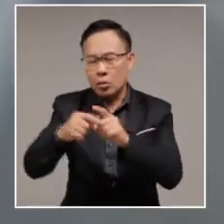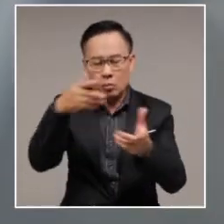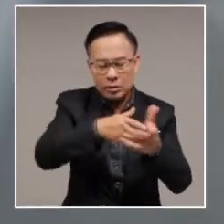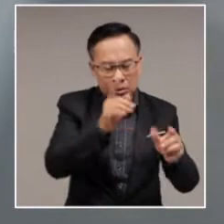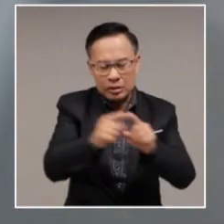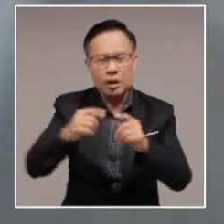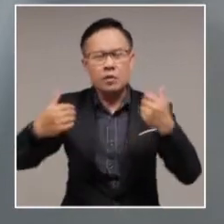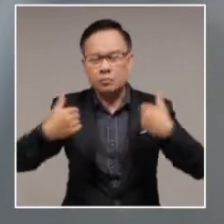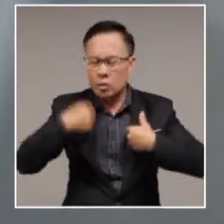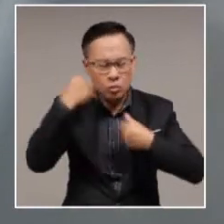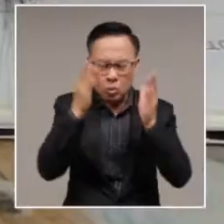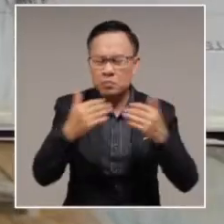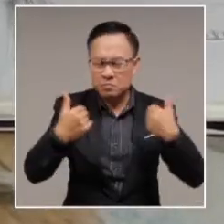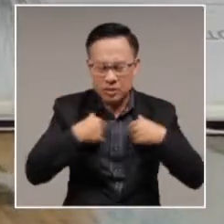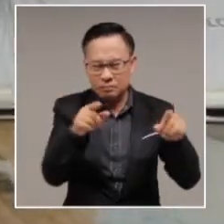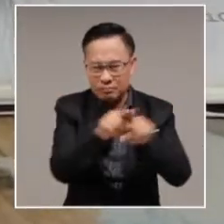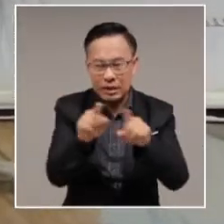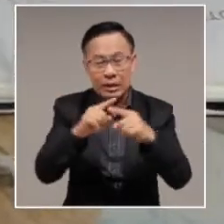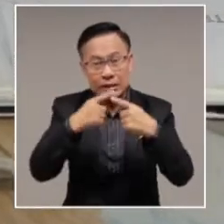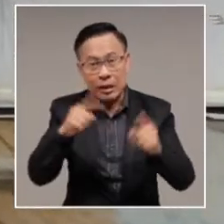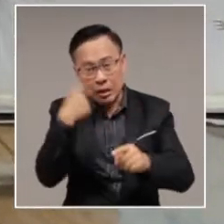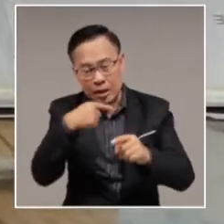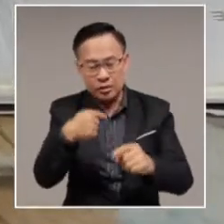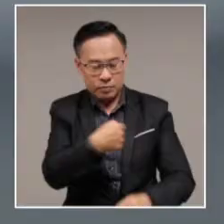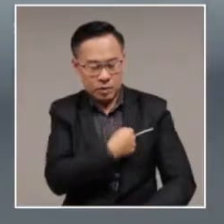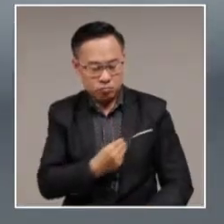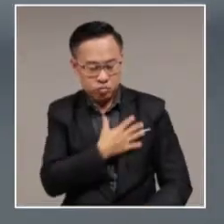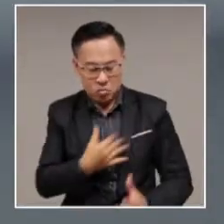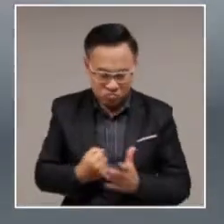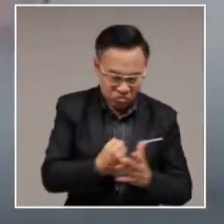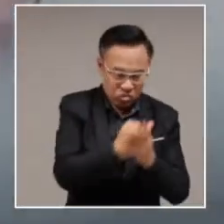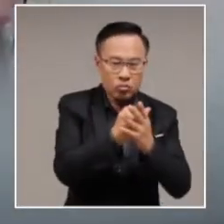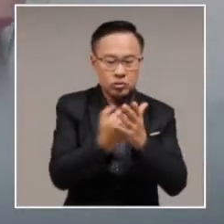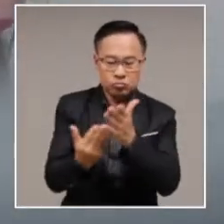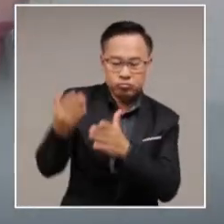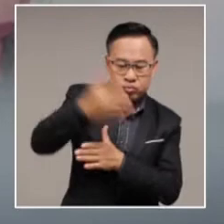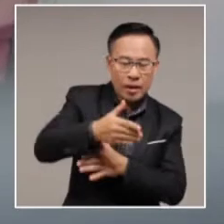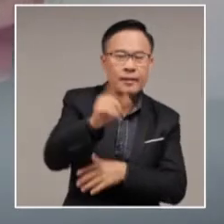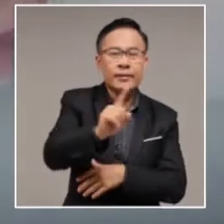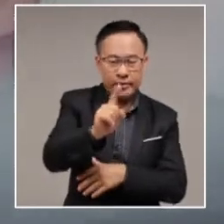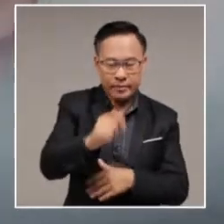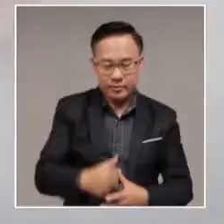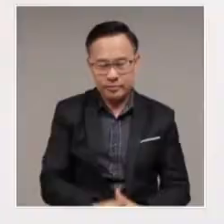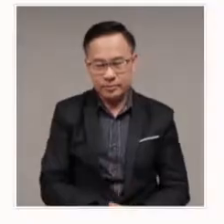มีกันทุกคนแต่อยู่ที่ใครจะมีกำลังใจมีสติที่จะลุกขึ้น